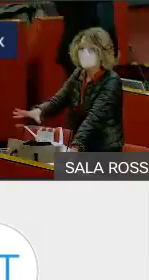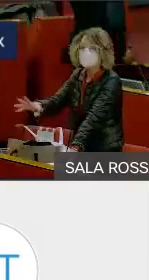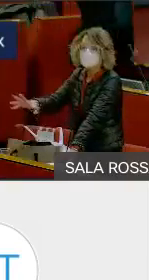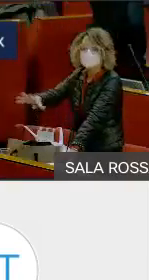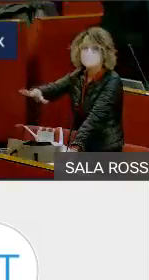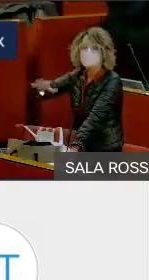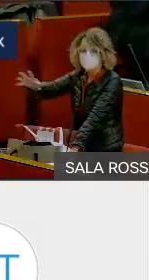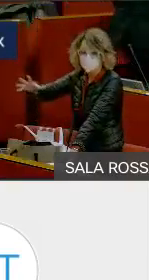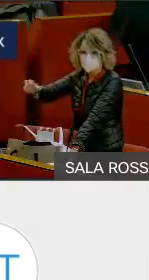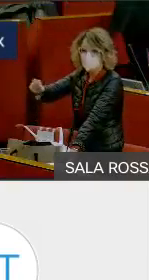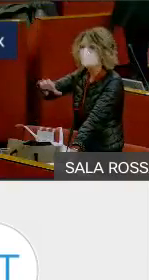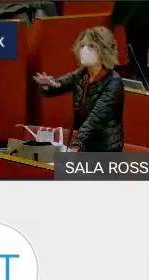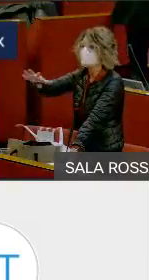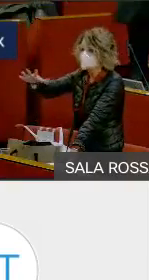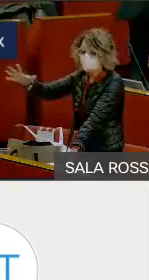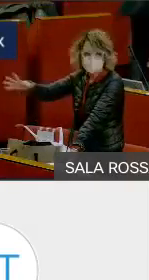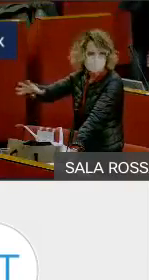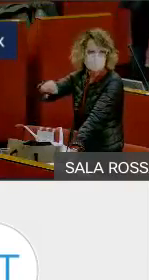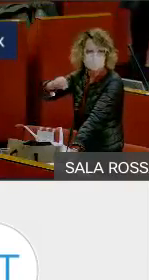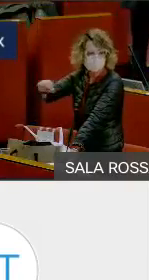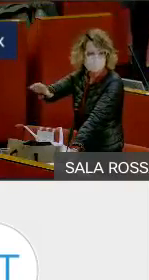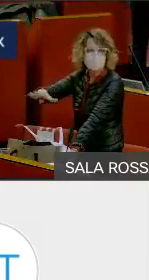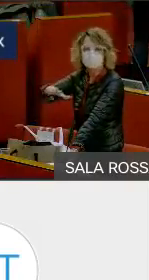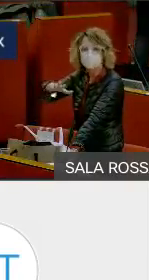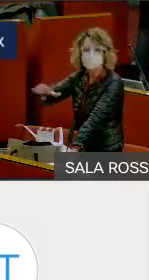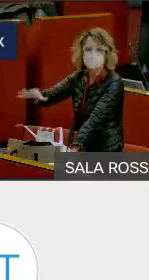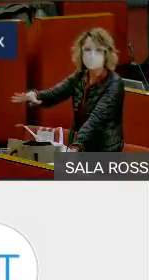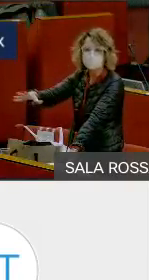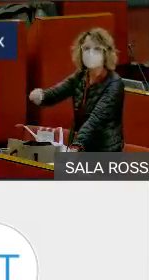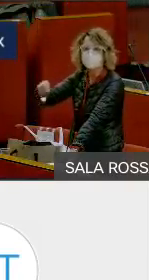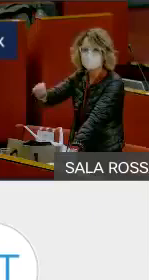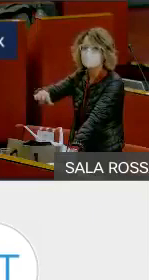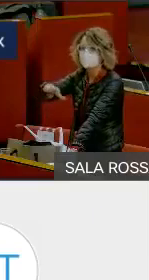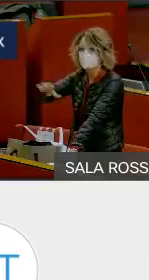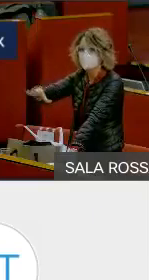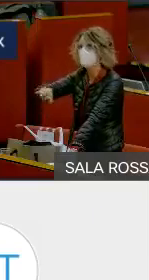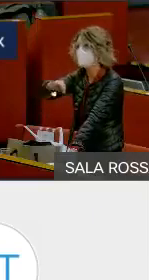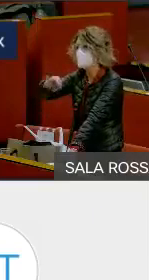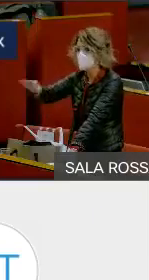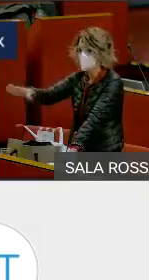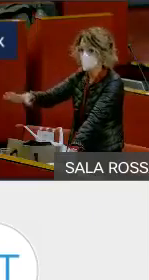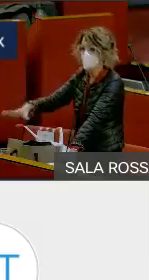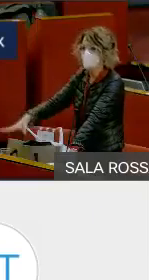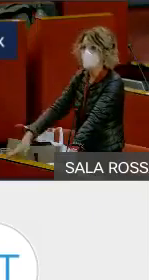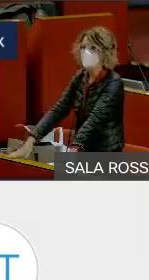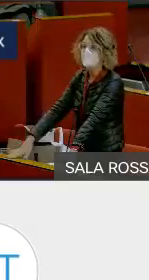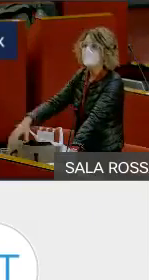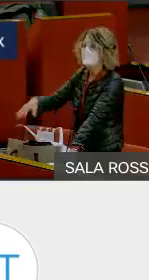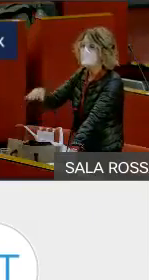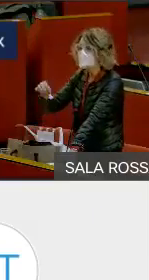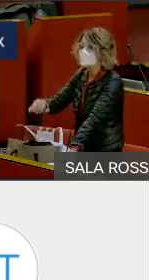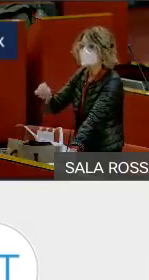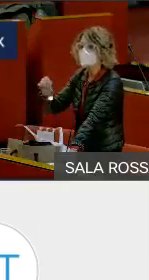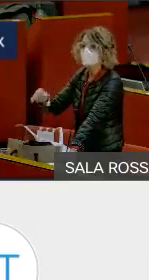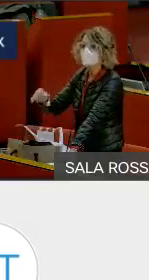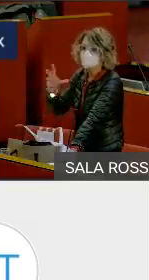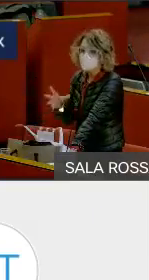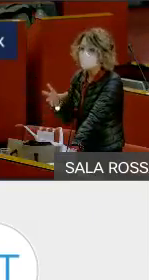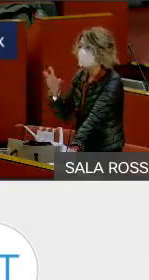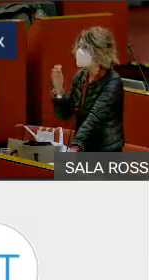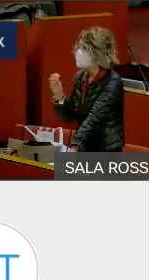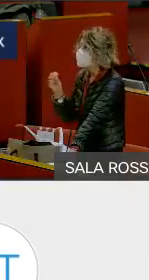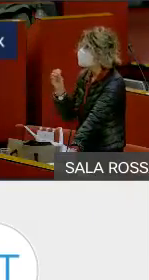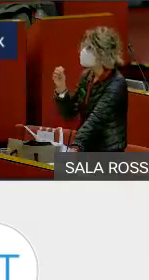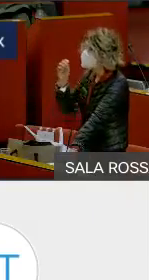tutto quello che è stato detto in democrazia nella commissione consiliare non è servito a nulla non è servito a nulla